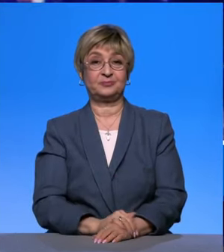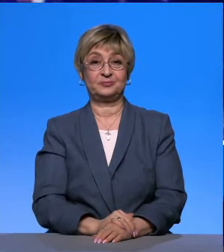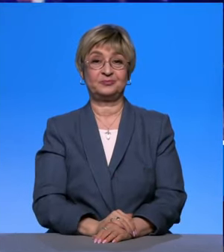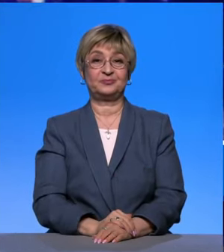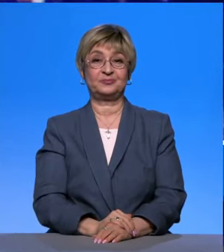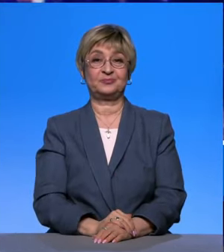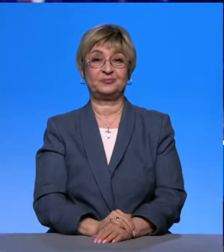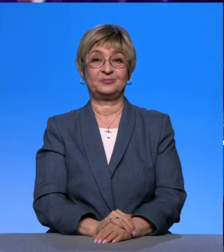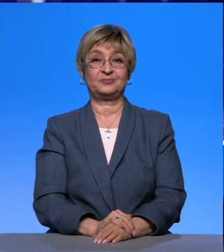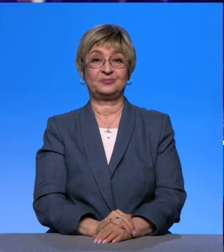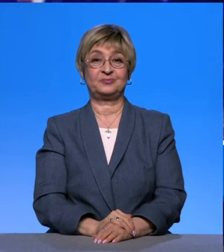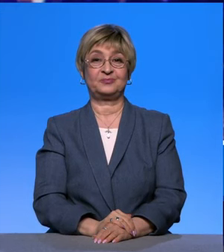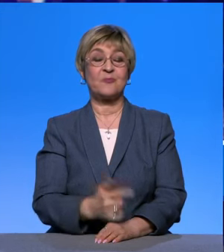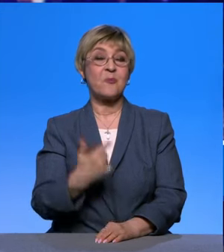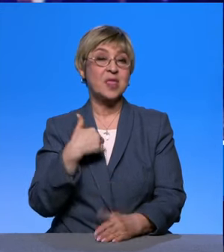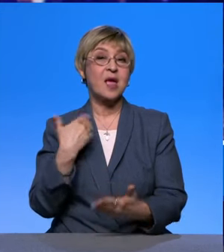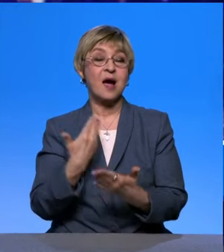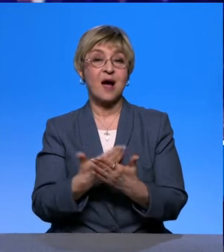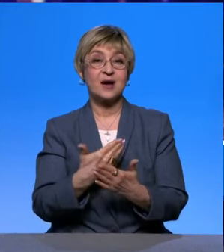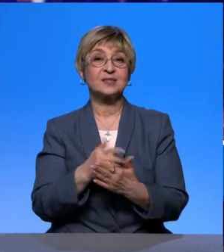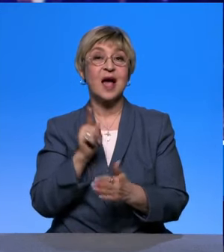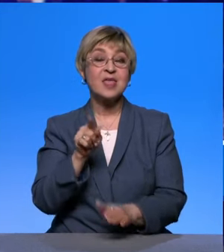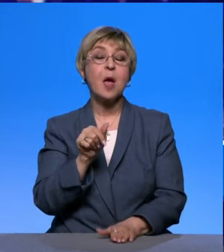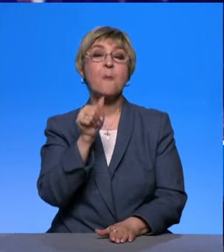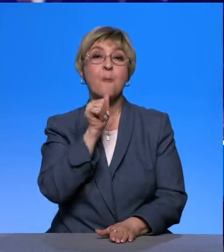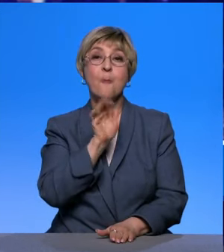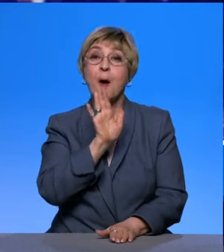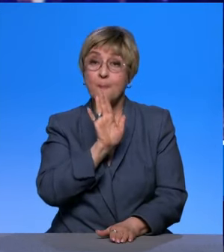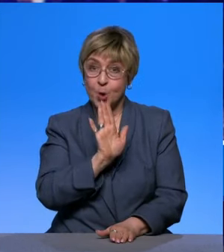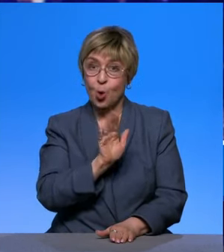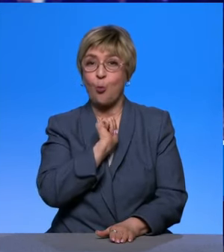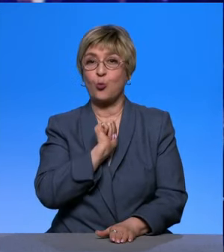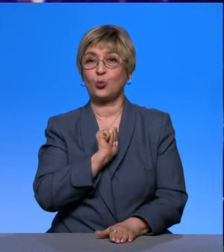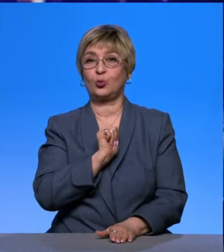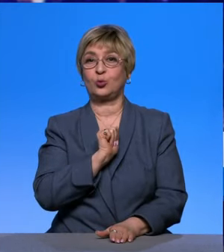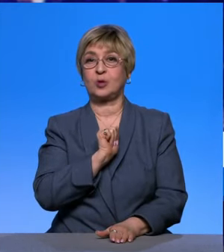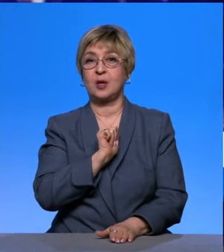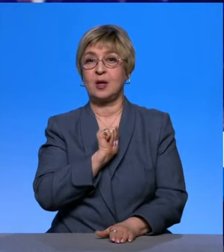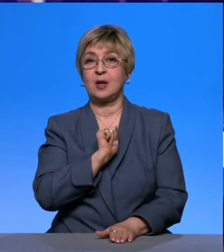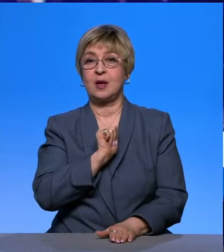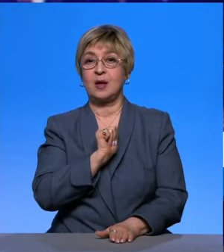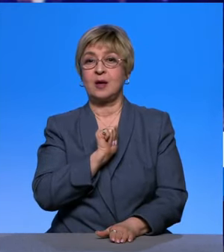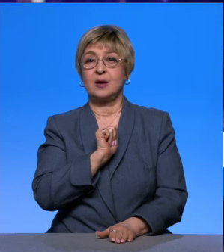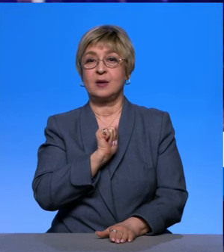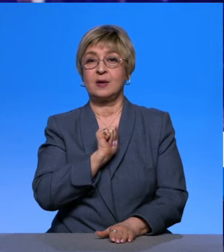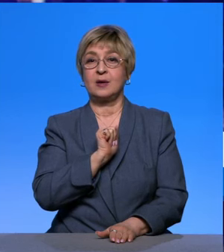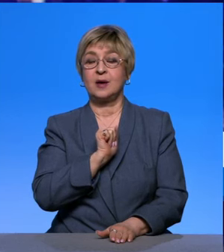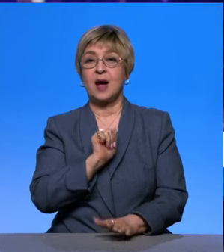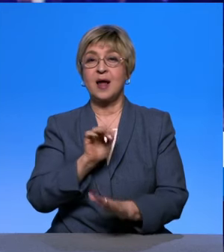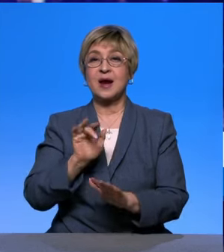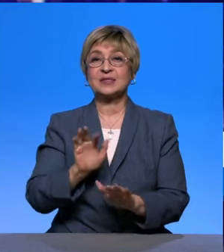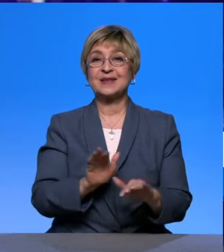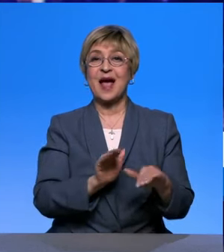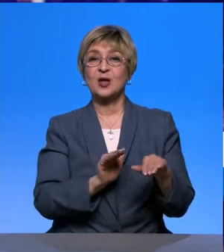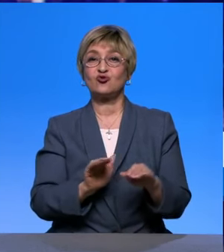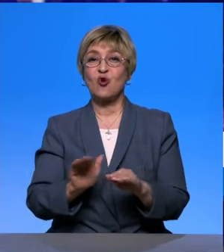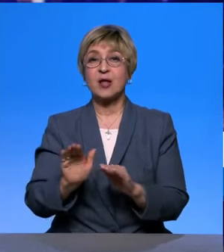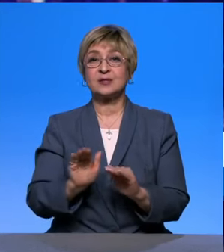Мне кажется, что вот они попробуют немножко так, знаете, раскачать лодочку, да, но это